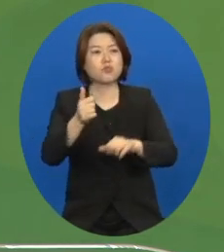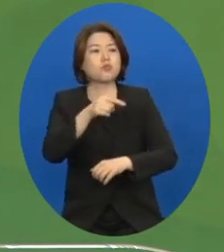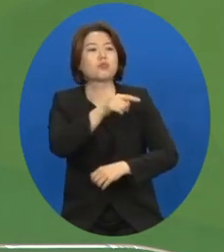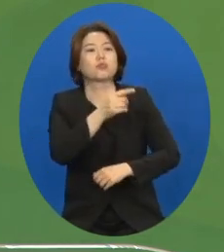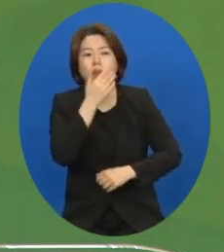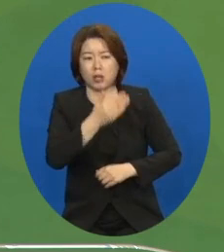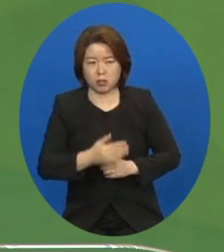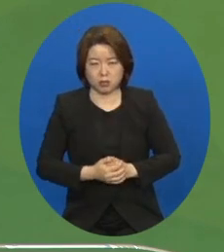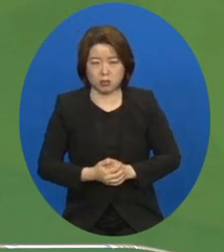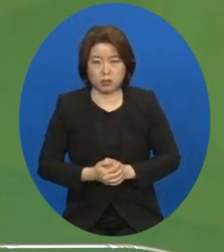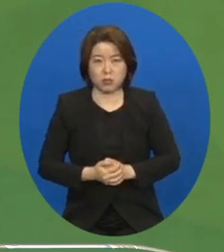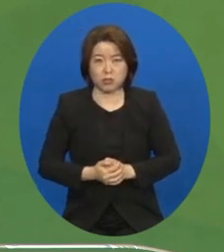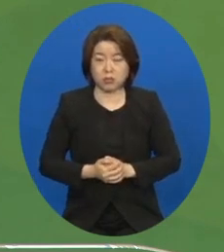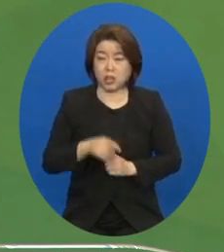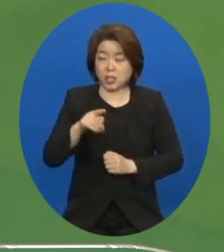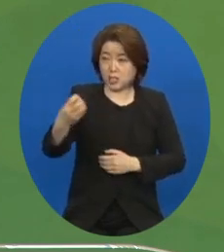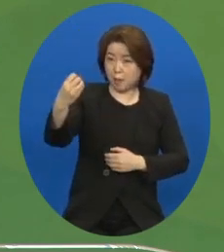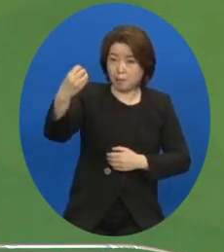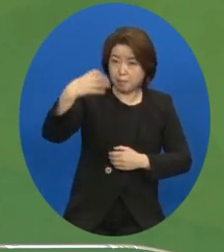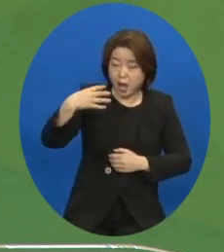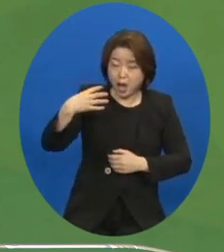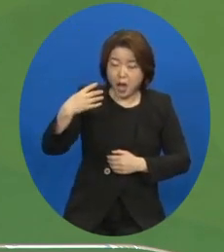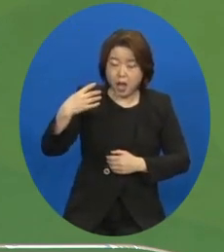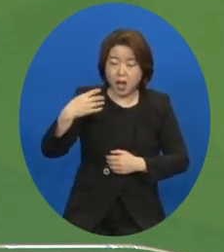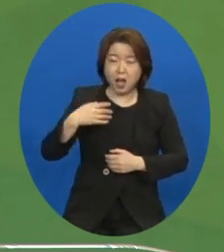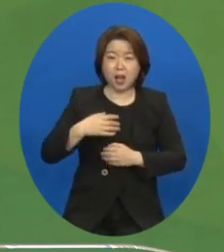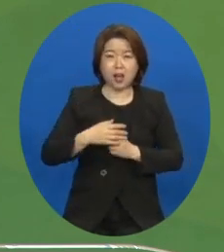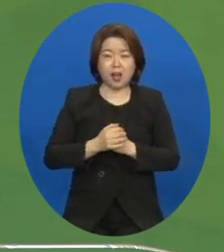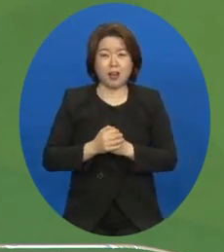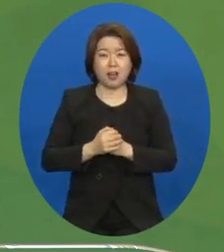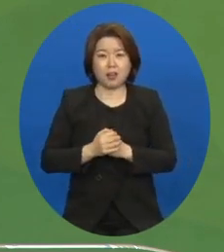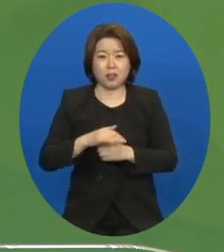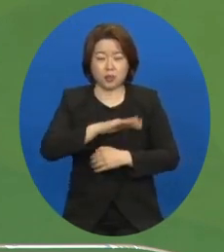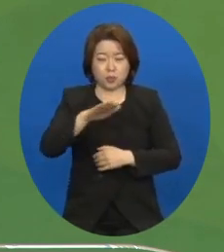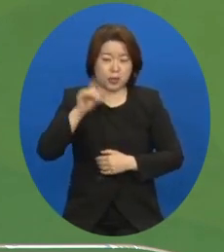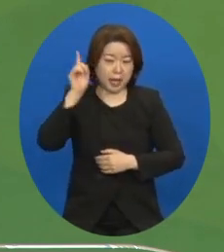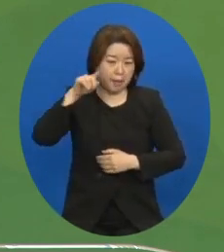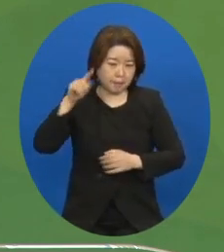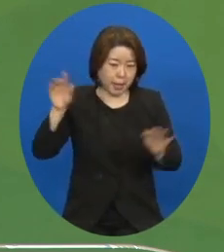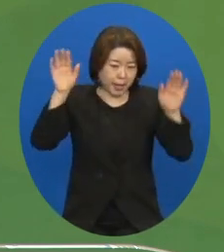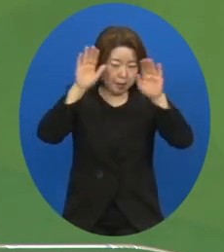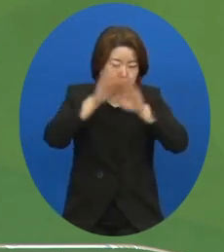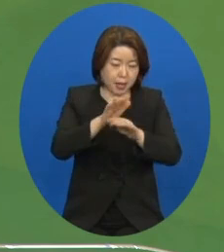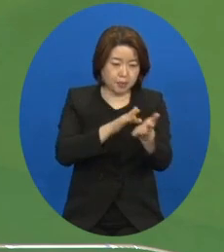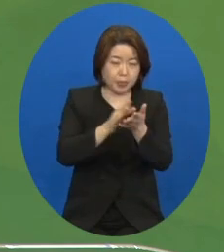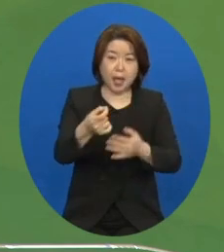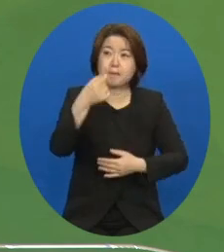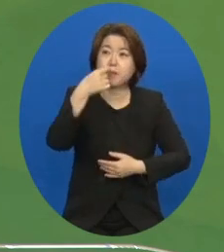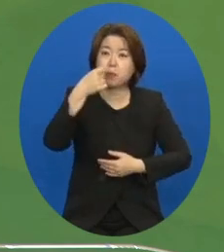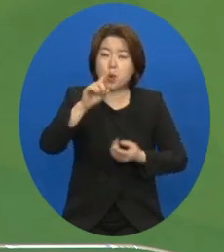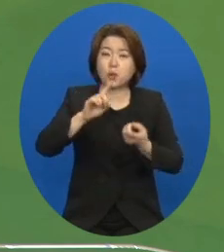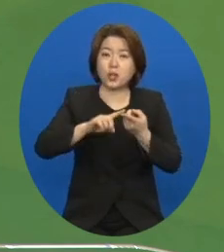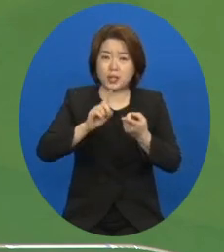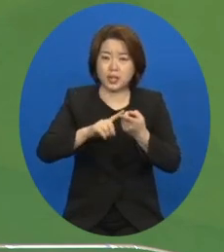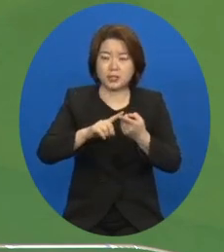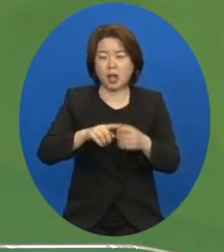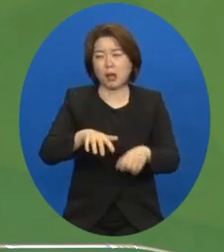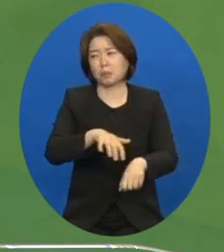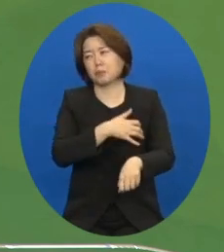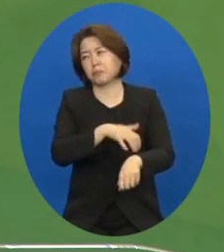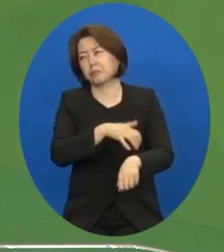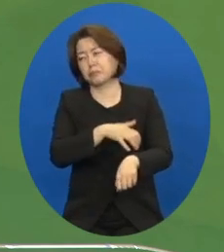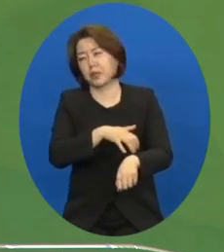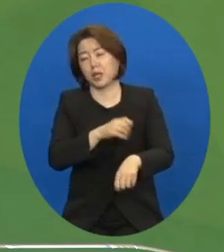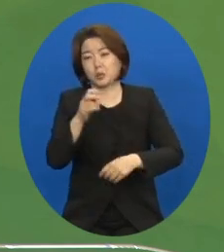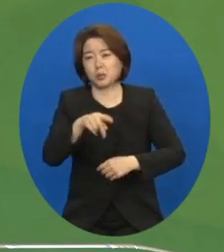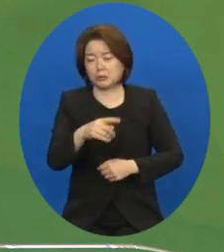겁니다. 만약에 그런 말을 들었다면 우리가 매일 밤 약 먹는 것에 대해서 귀찮아하거나